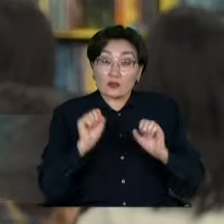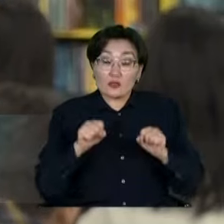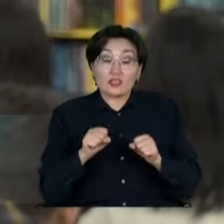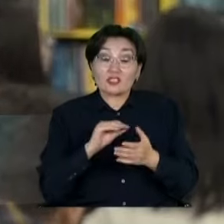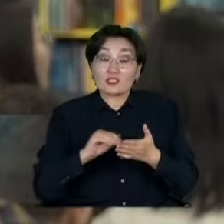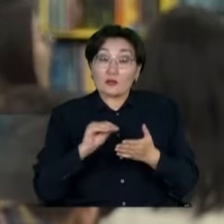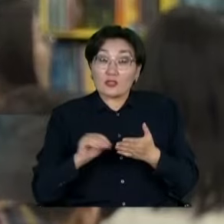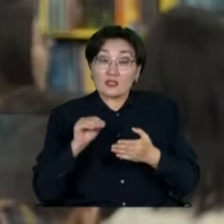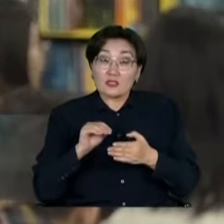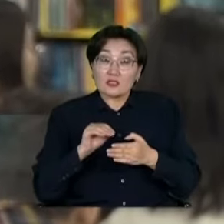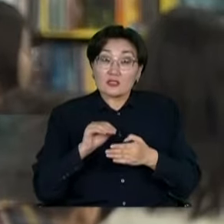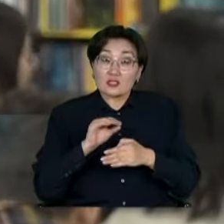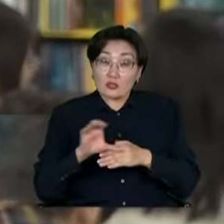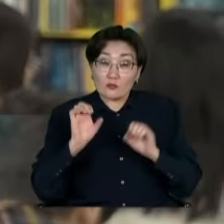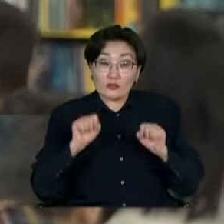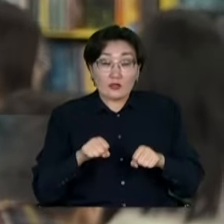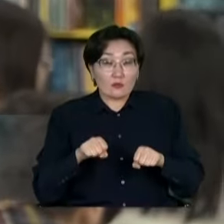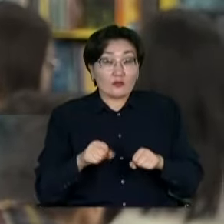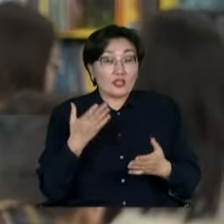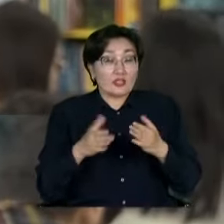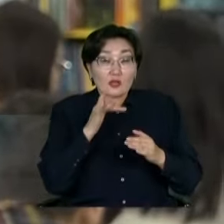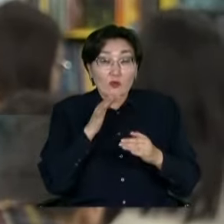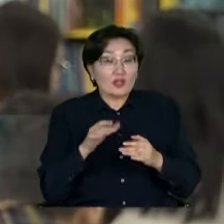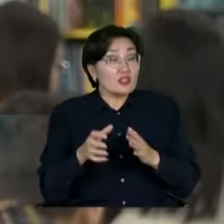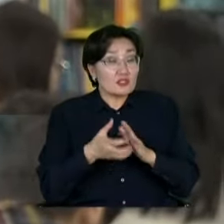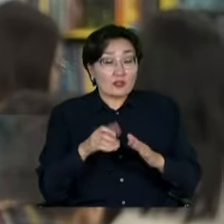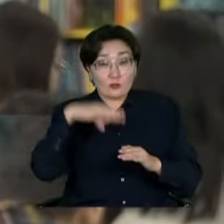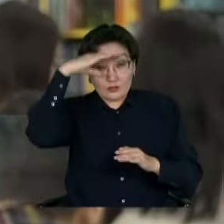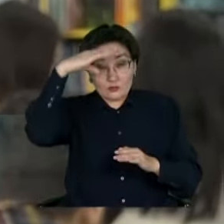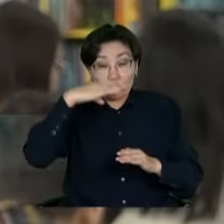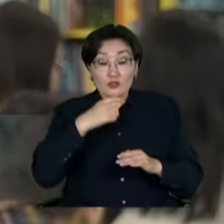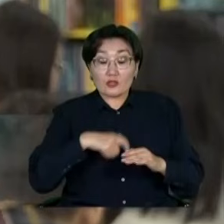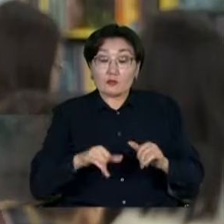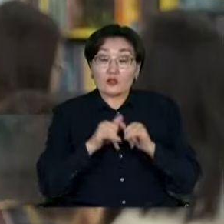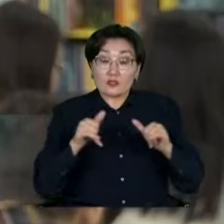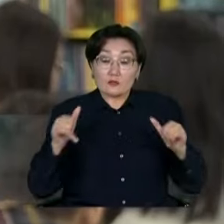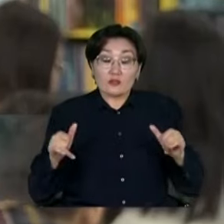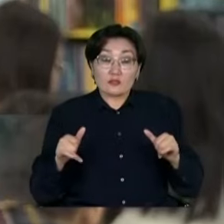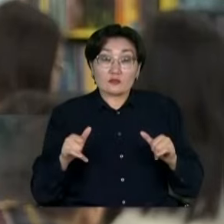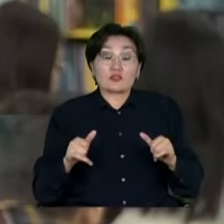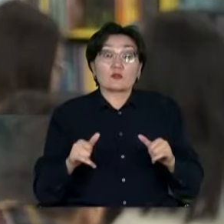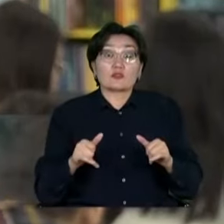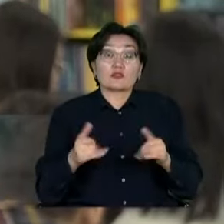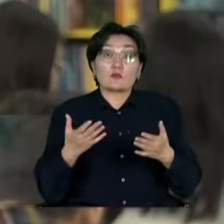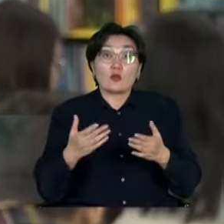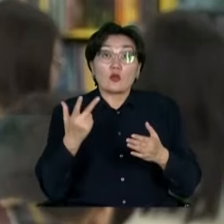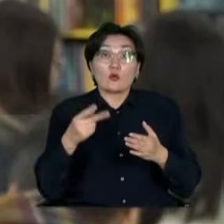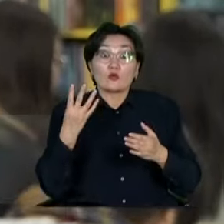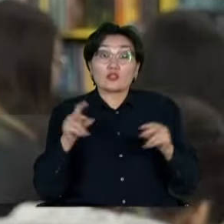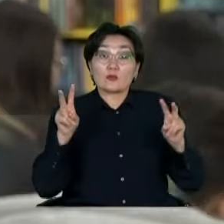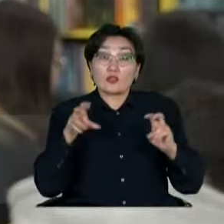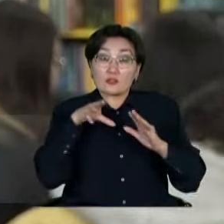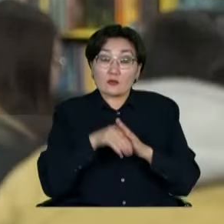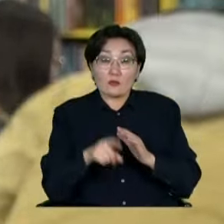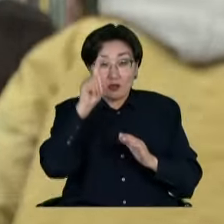кезде мүмкіндігі болмай жатқан әкелерге өзін жетілдіруге швед дастарханын жайып беріп тұрмыз ғой, 30 түрлі модельден тұратын. Бір айдың ішінде